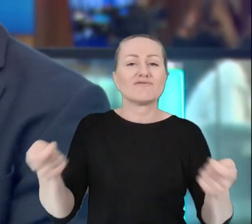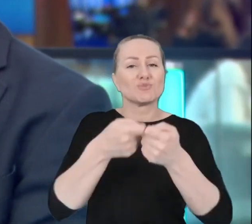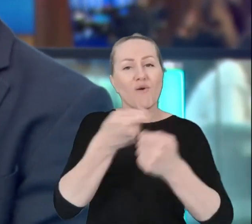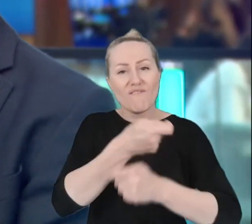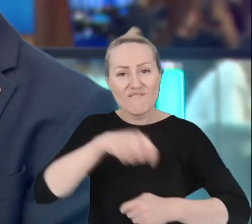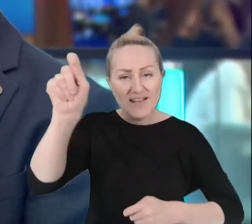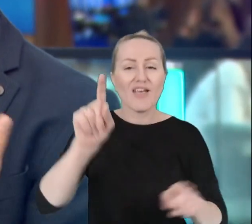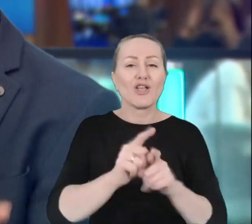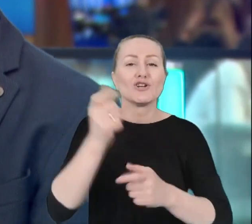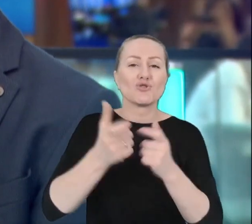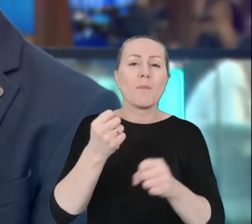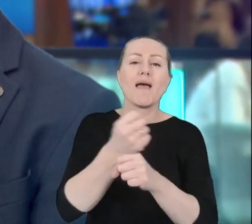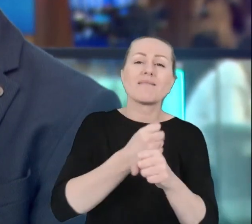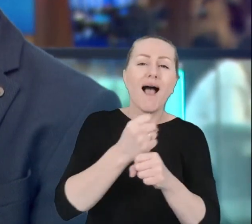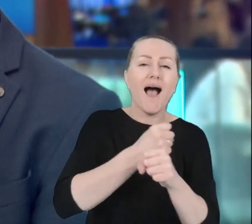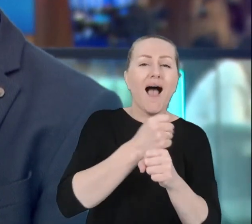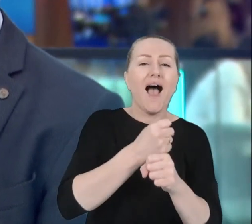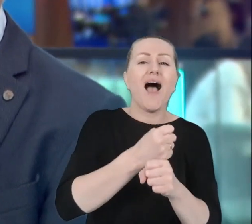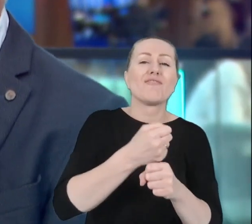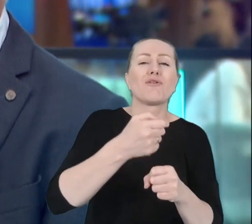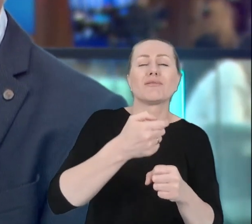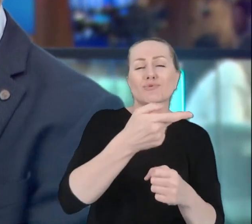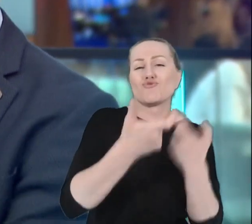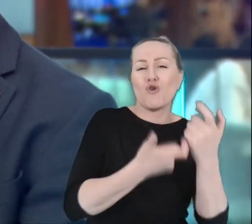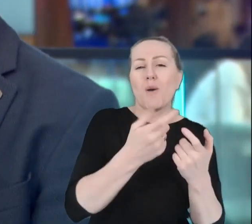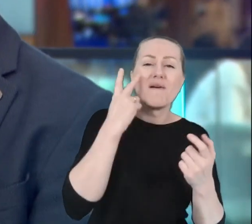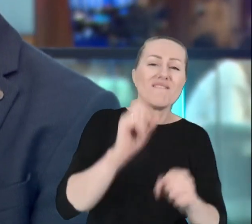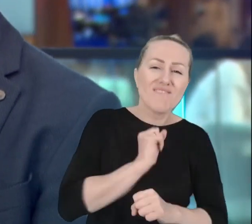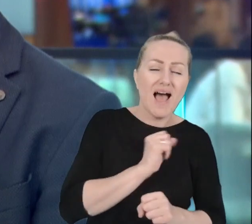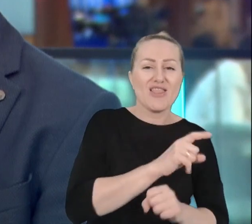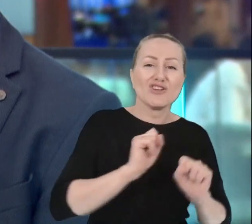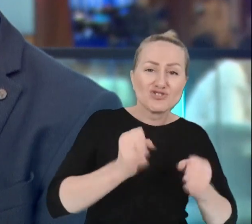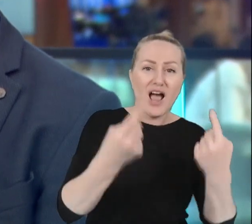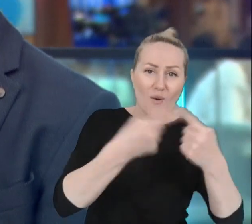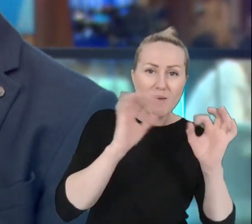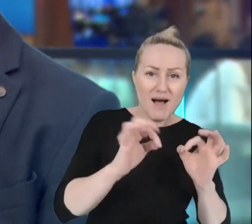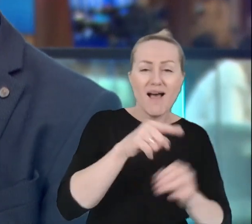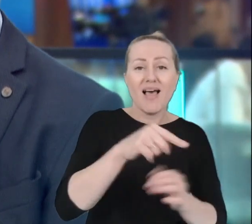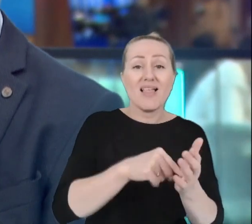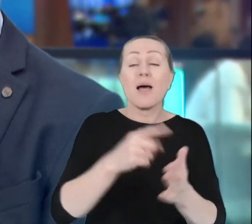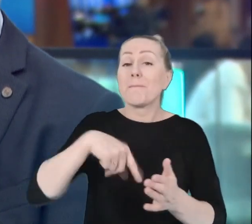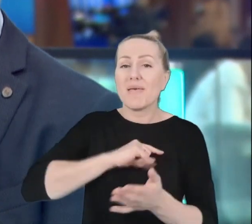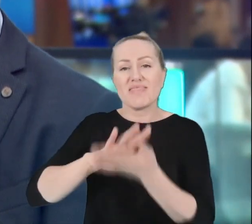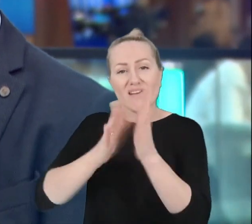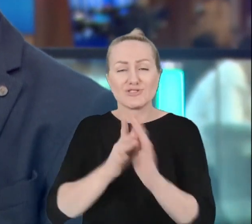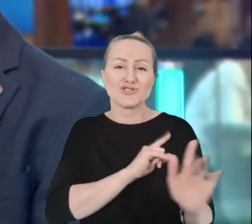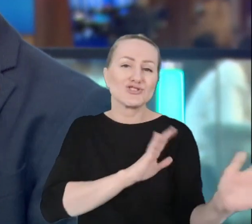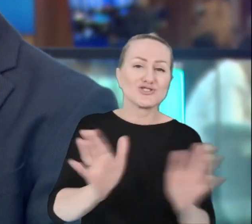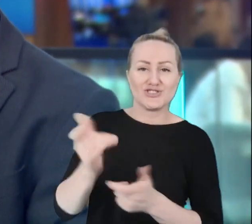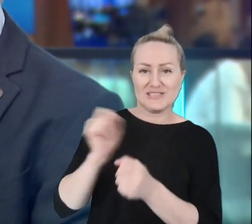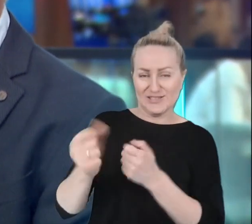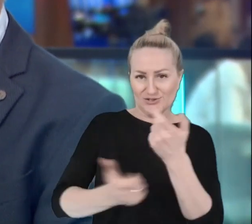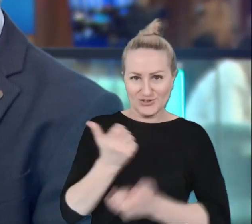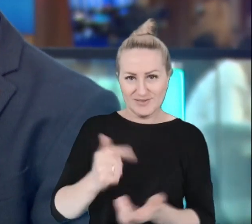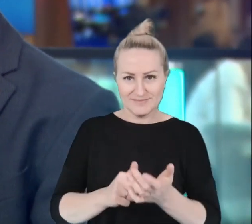do kawy był fajny i działał. O różnych takich drobiazgach, które pokazują, że nawzajem się o siebie troszczymy i że akurat